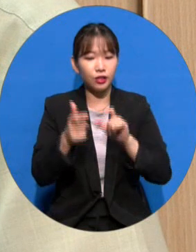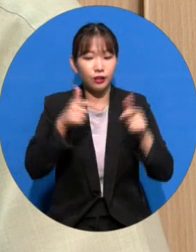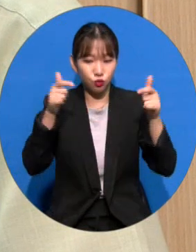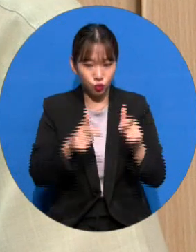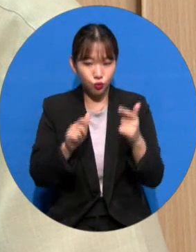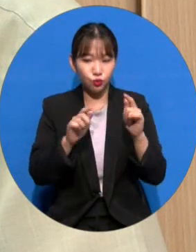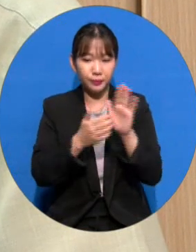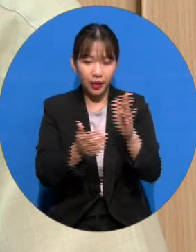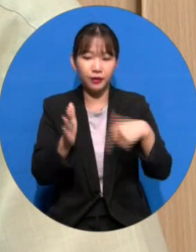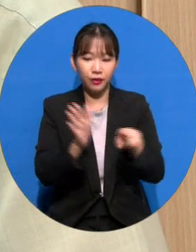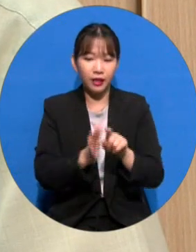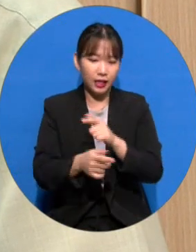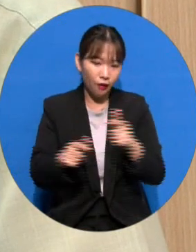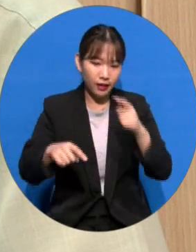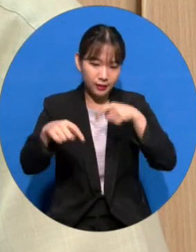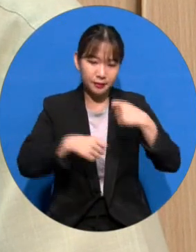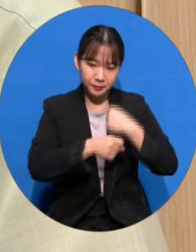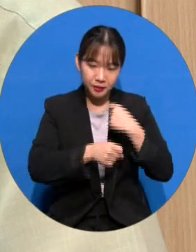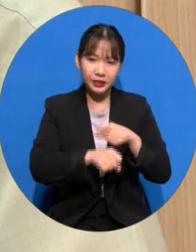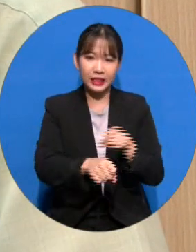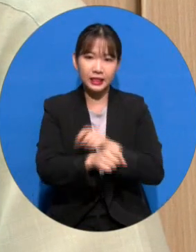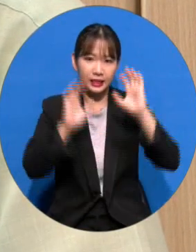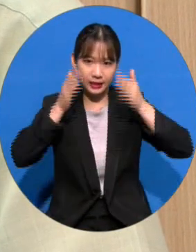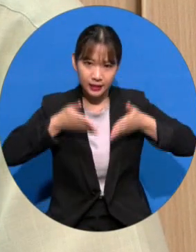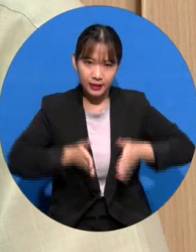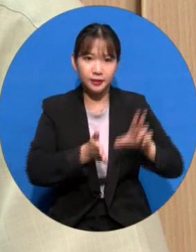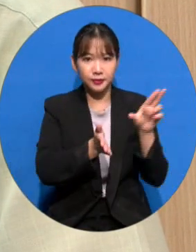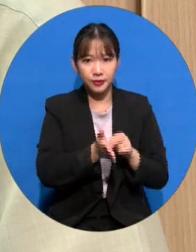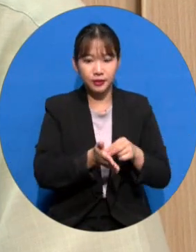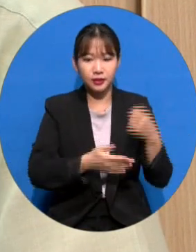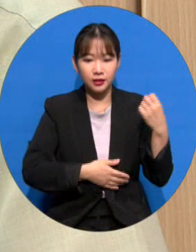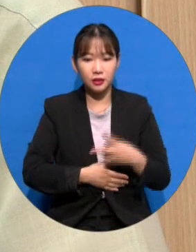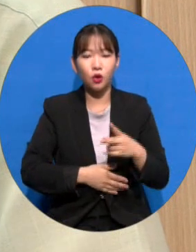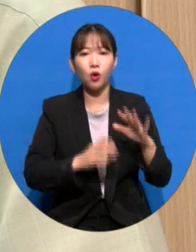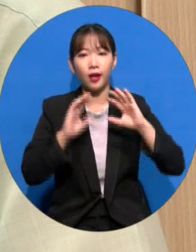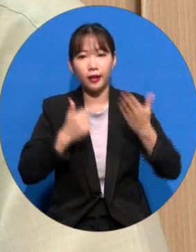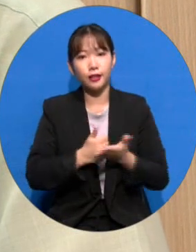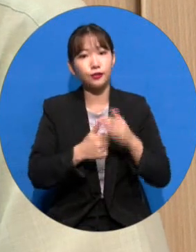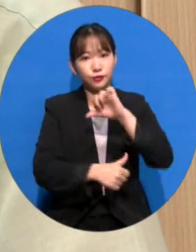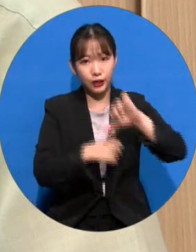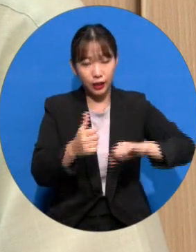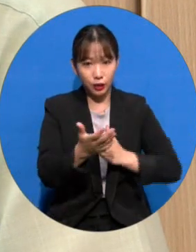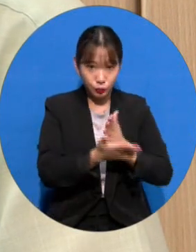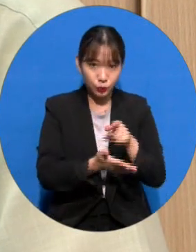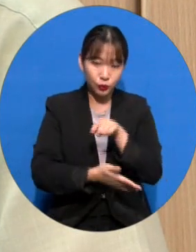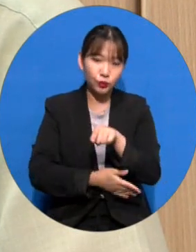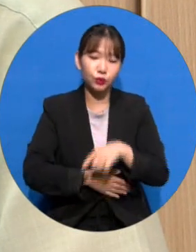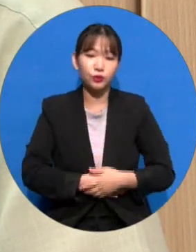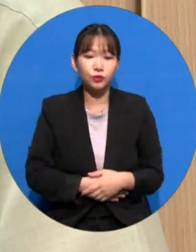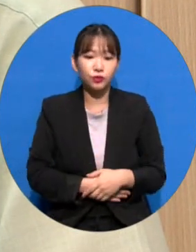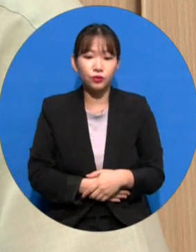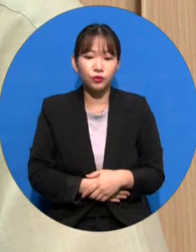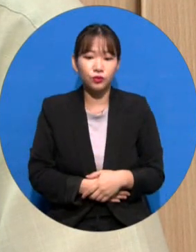않도록 더 다양한 시책을 개발하고 특히 출산 문제, 특히 보육 환경 그런 여기